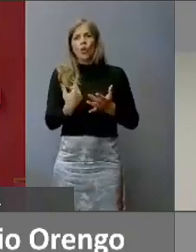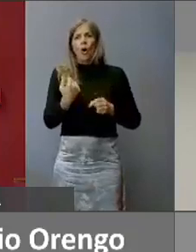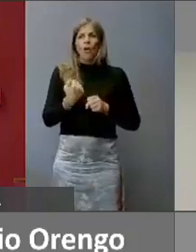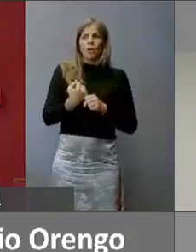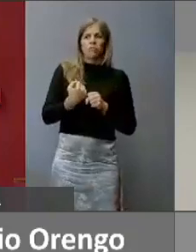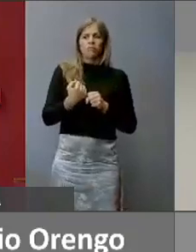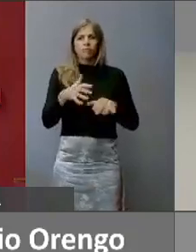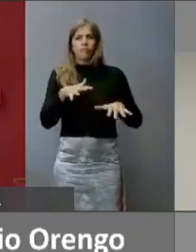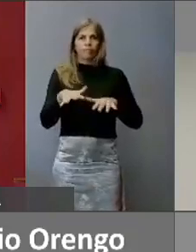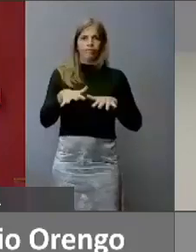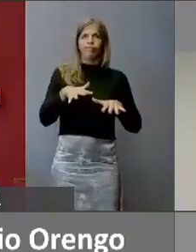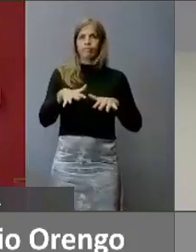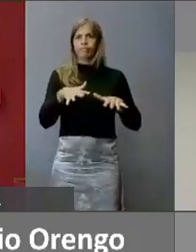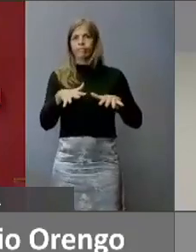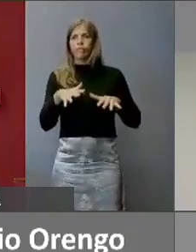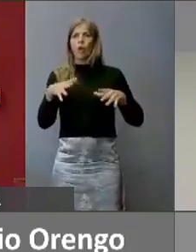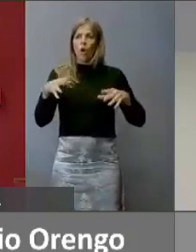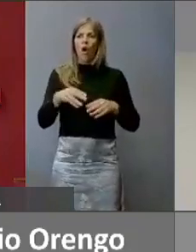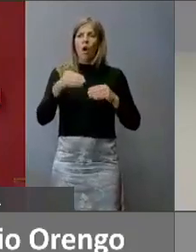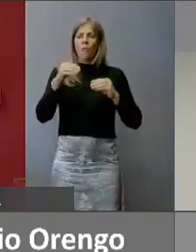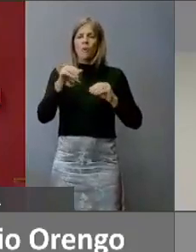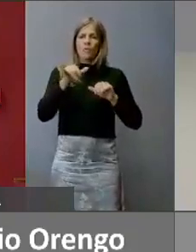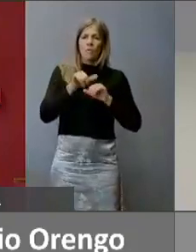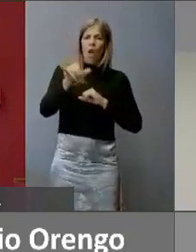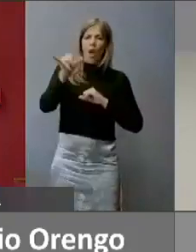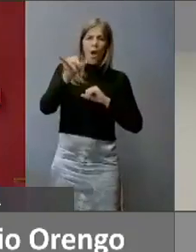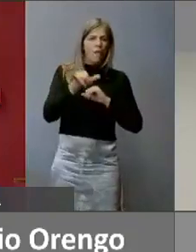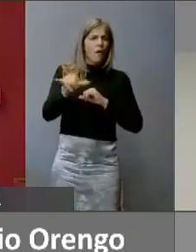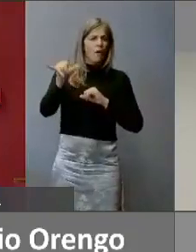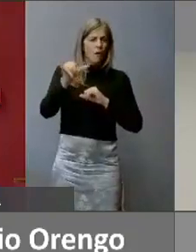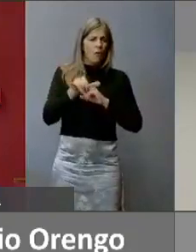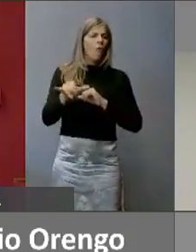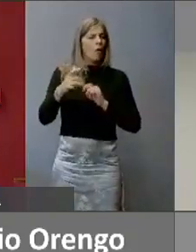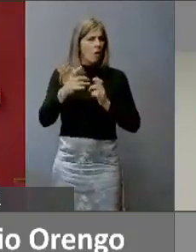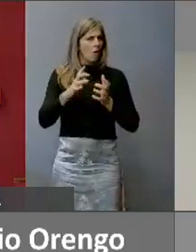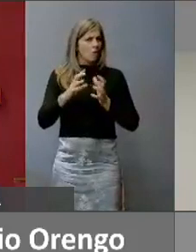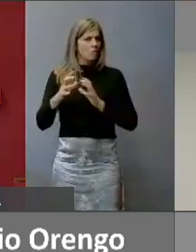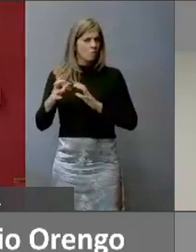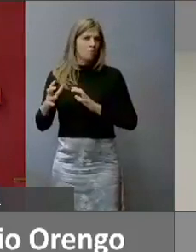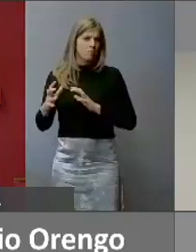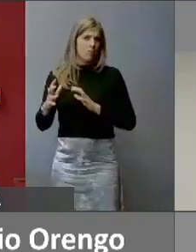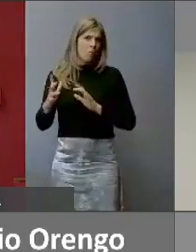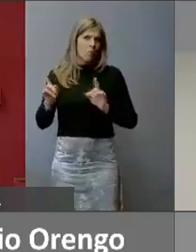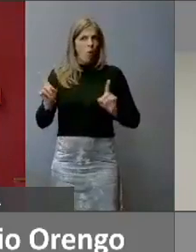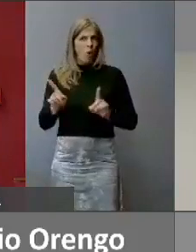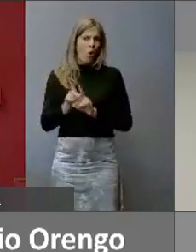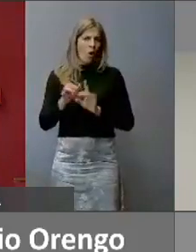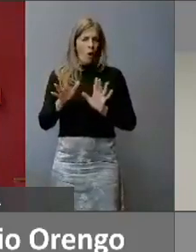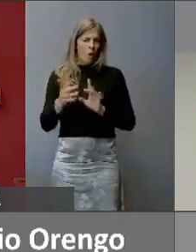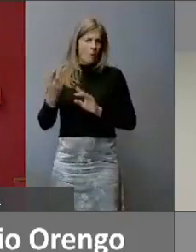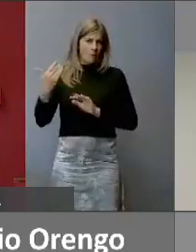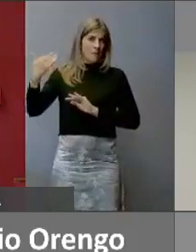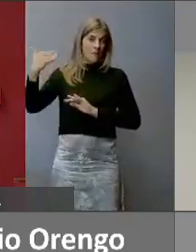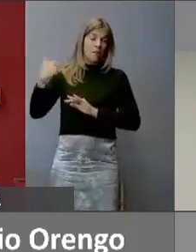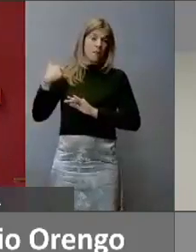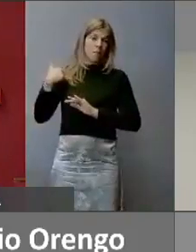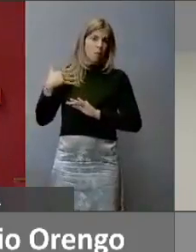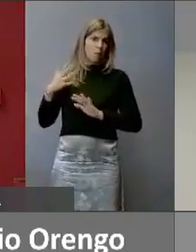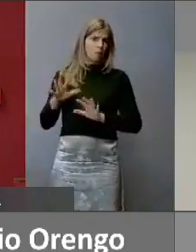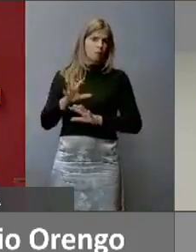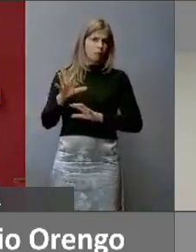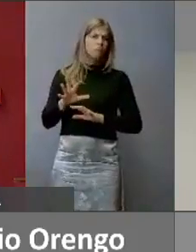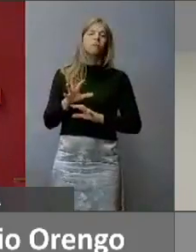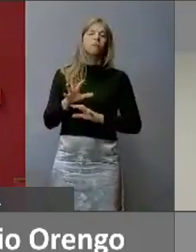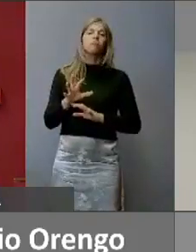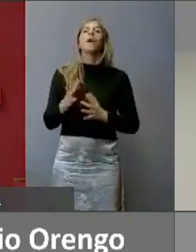in parte i volumi che erano già presenti prima della della pandemia e per questo negli scorsi